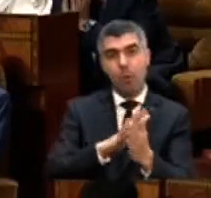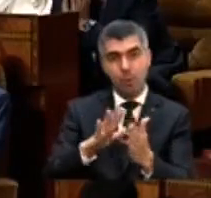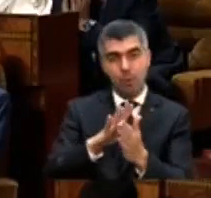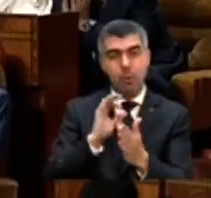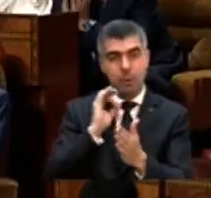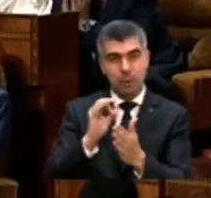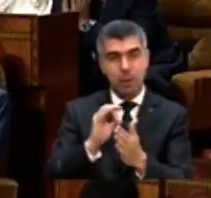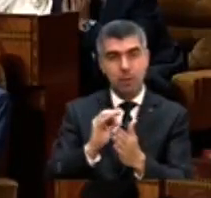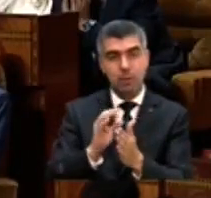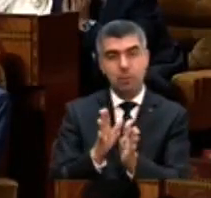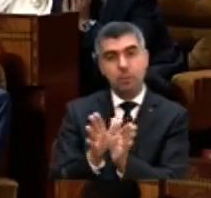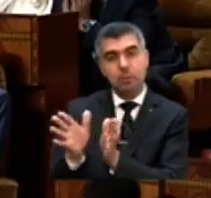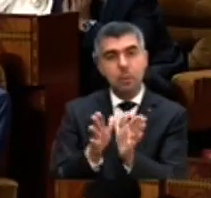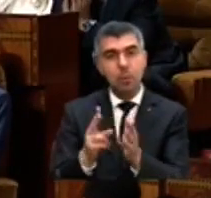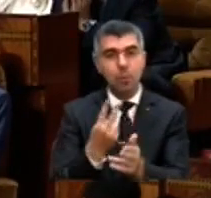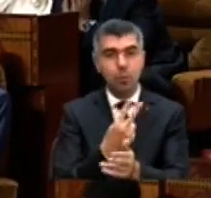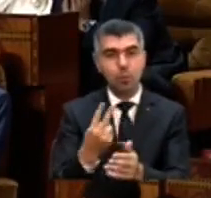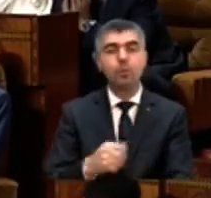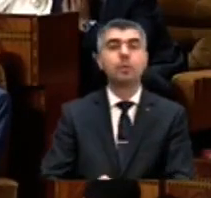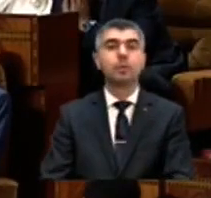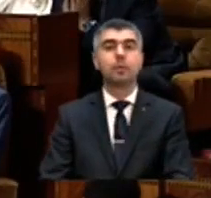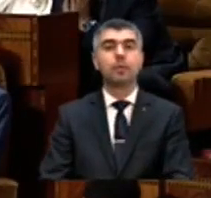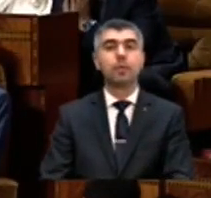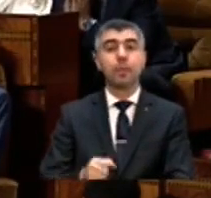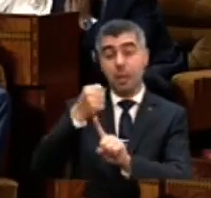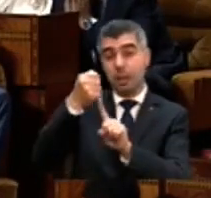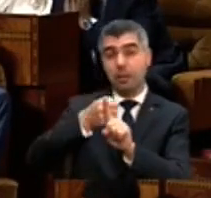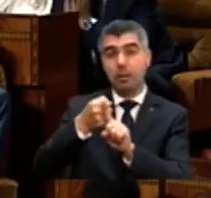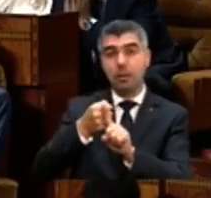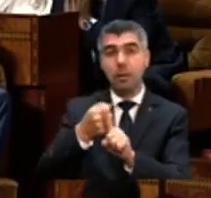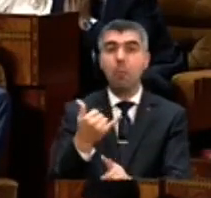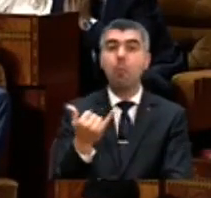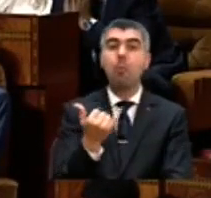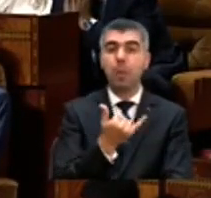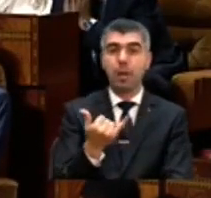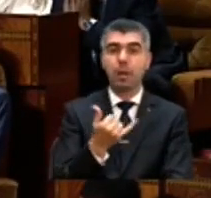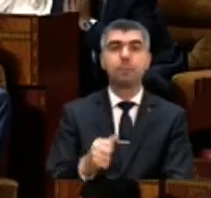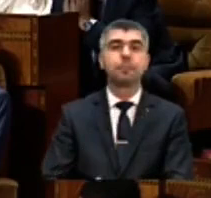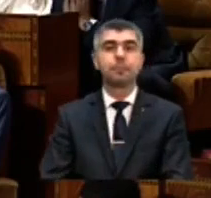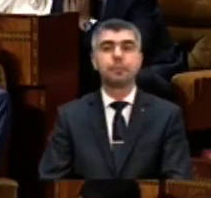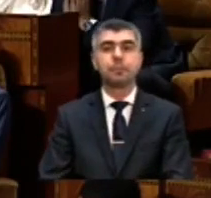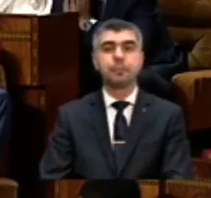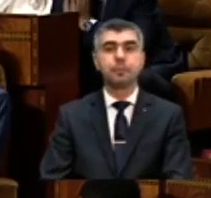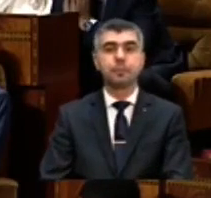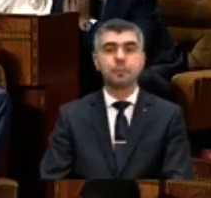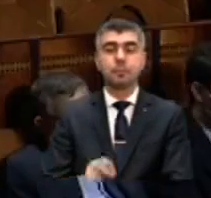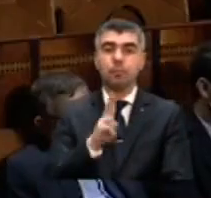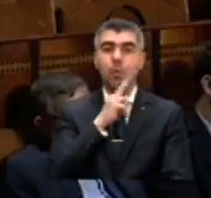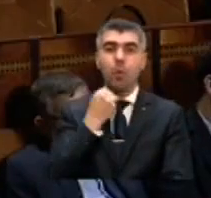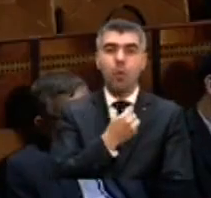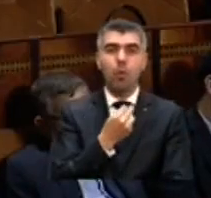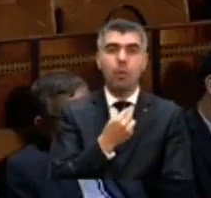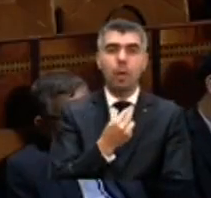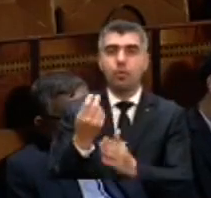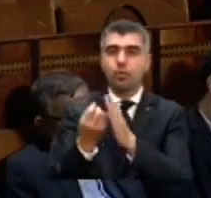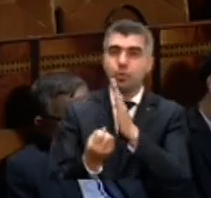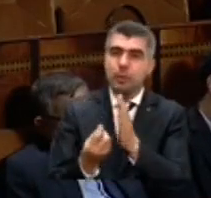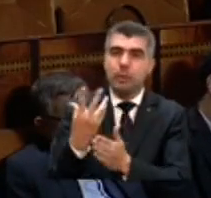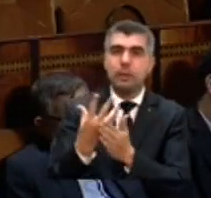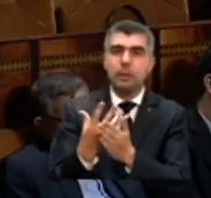المناطق الجبلية من جهة أخرى ورشاً ذات أهمية بالغة، حيث تعتزم الحكومة الجديد